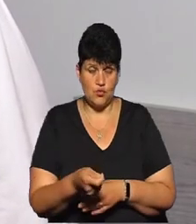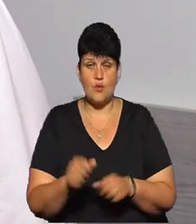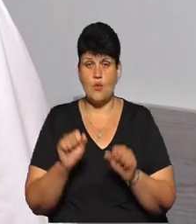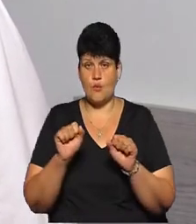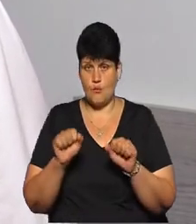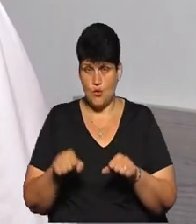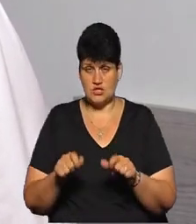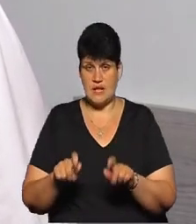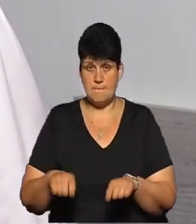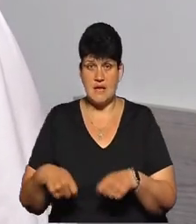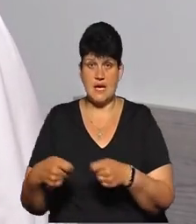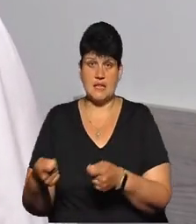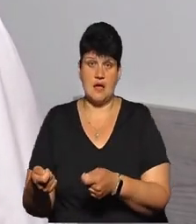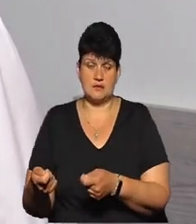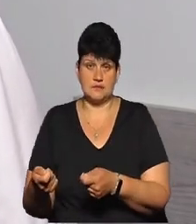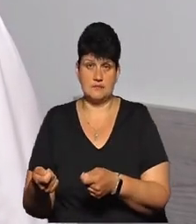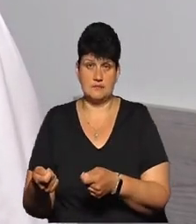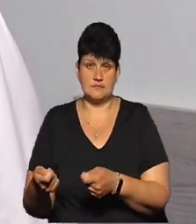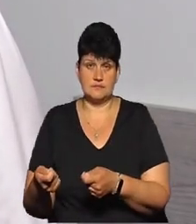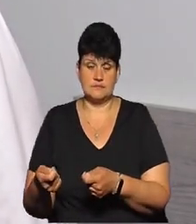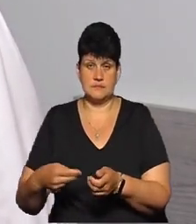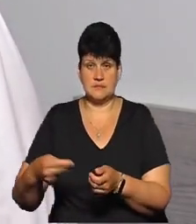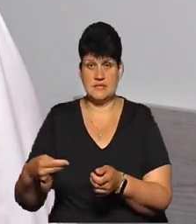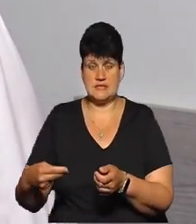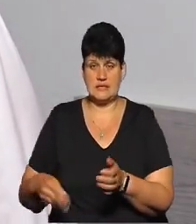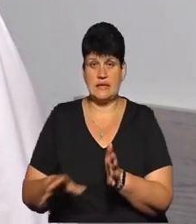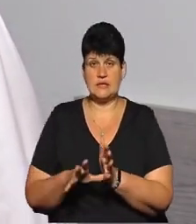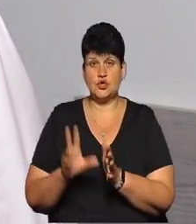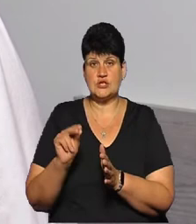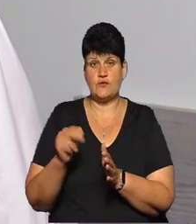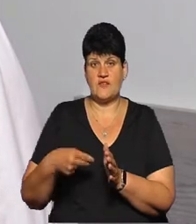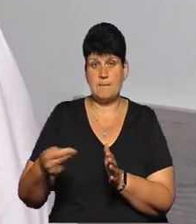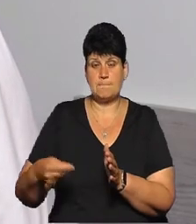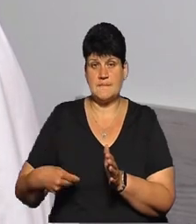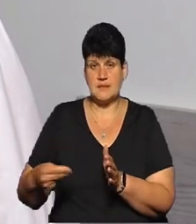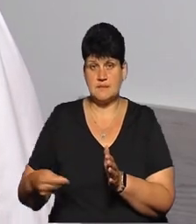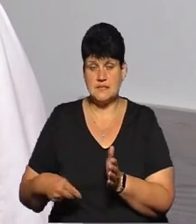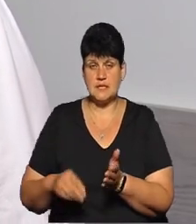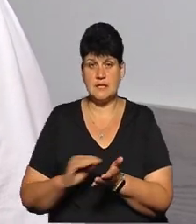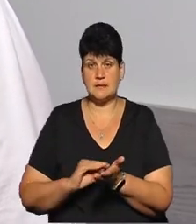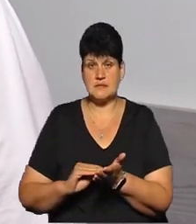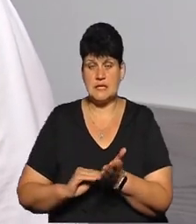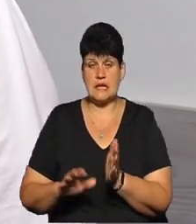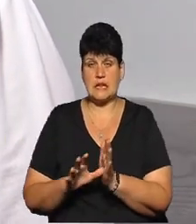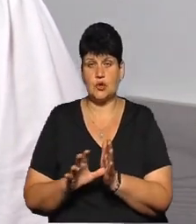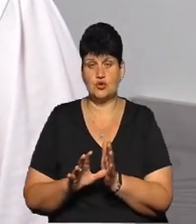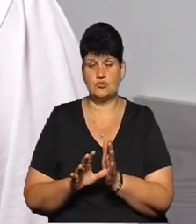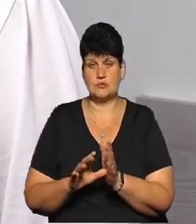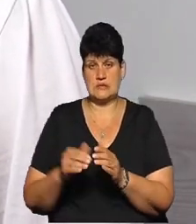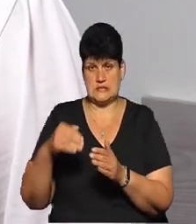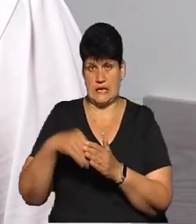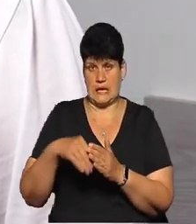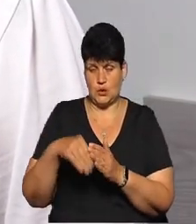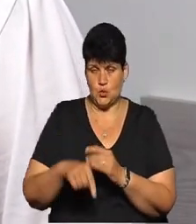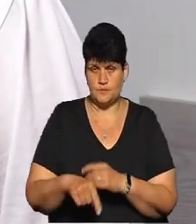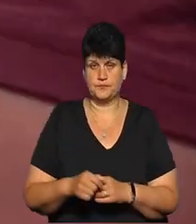передати, підписати електронним цифровим підписом і написати на електронну скриньку. Можна